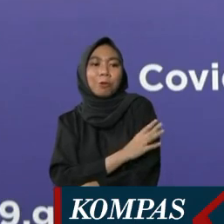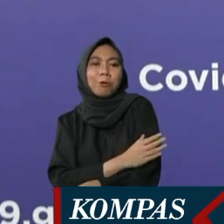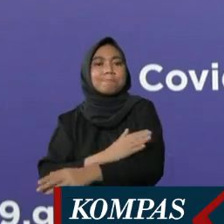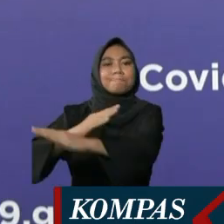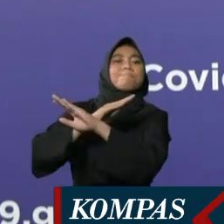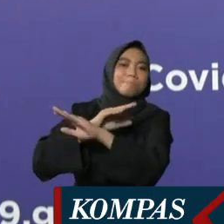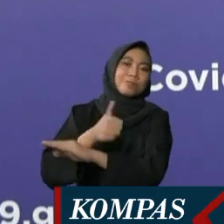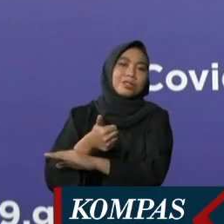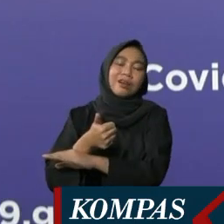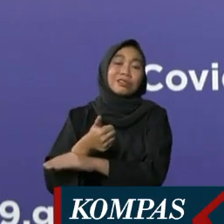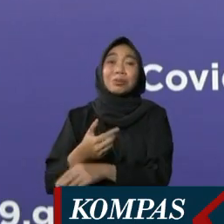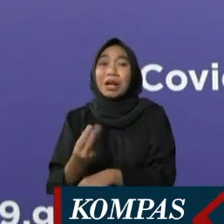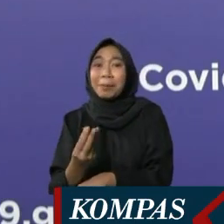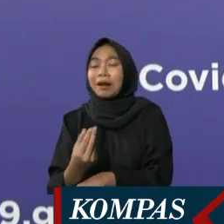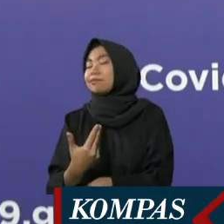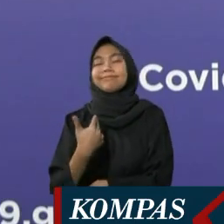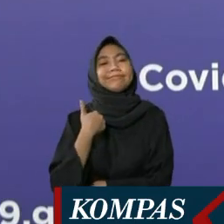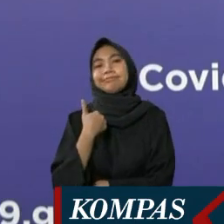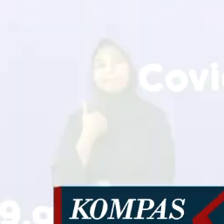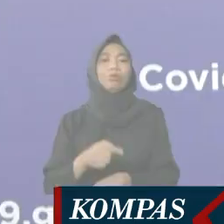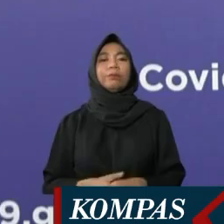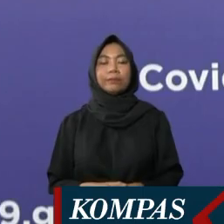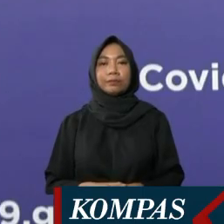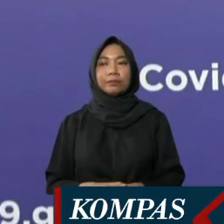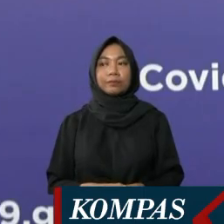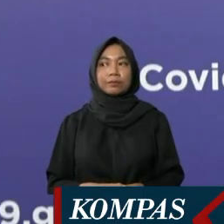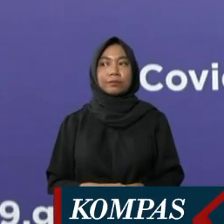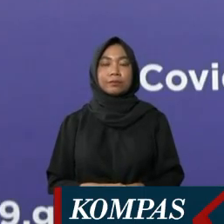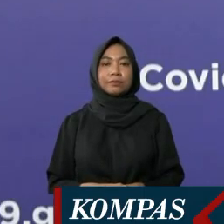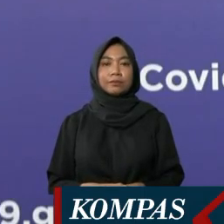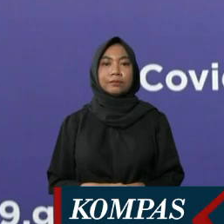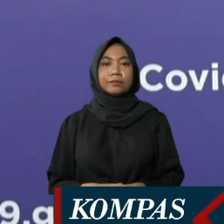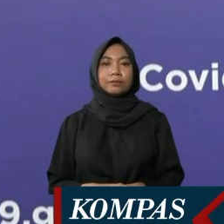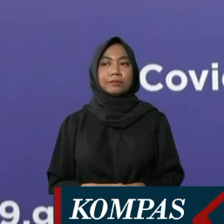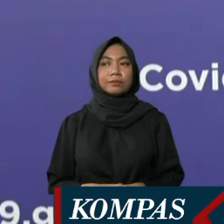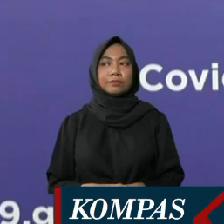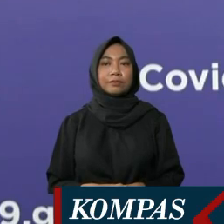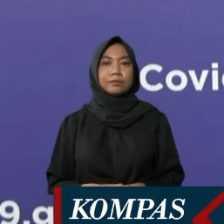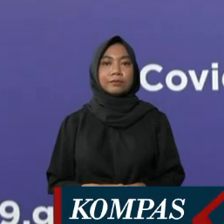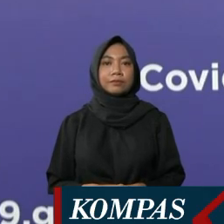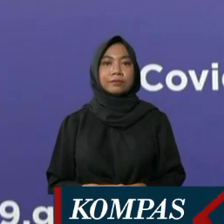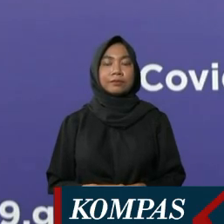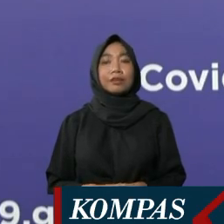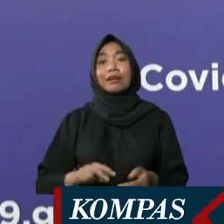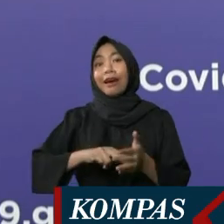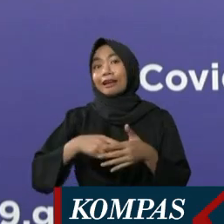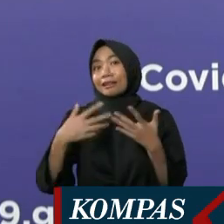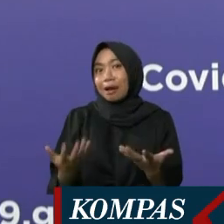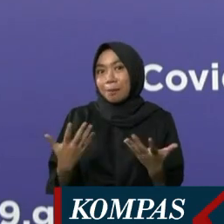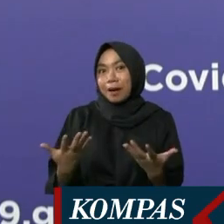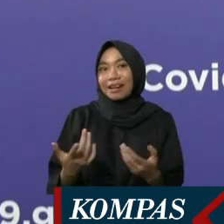tidak khawatir untuk terinfeksi coffee 19 Oleh karena itu Mari kita merubah